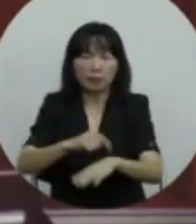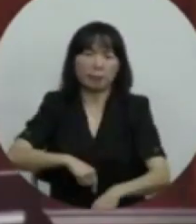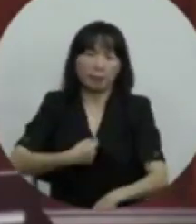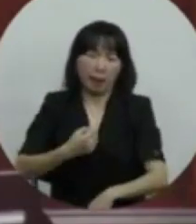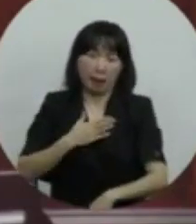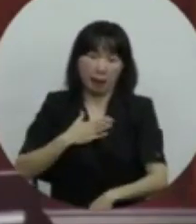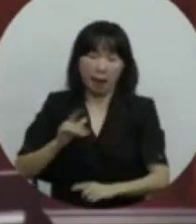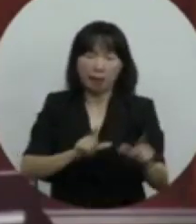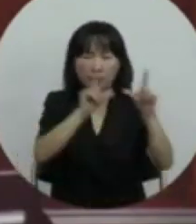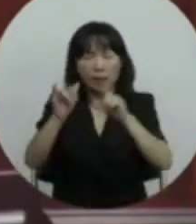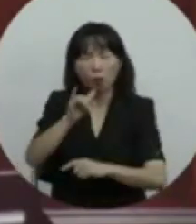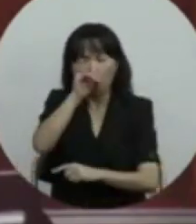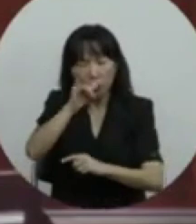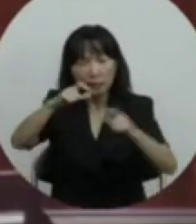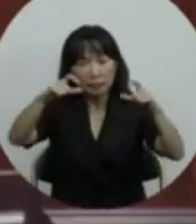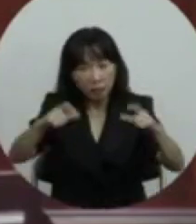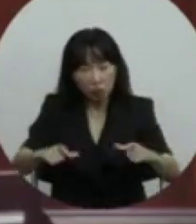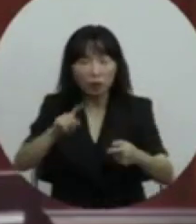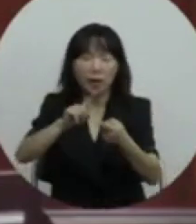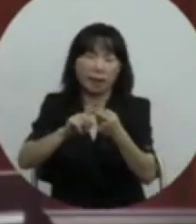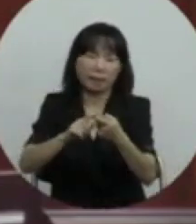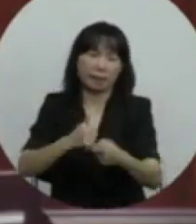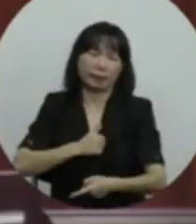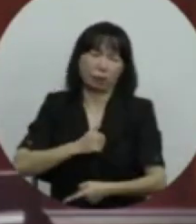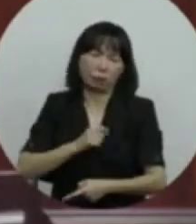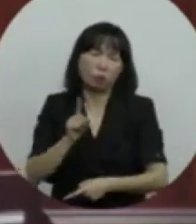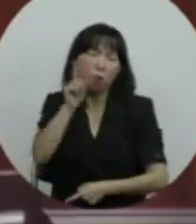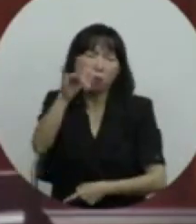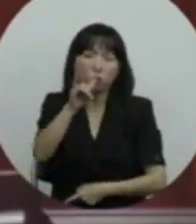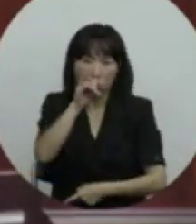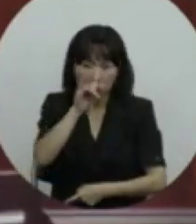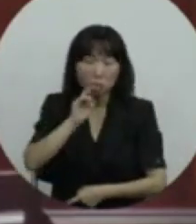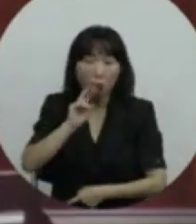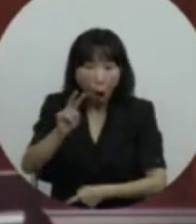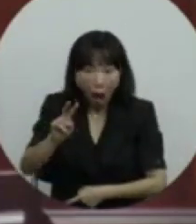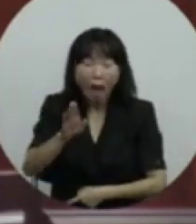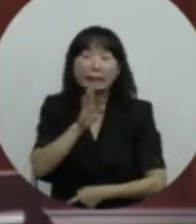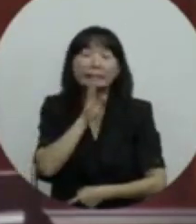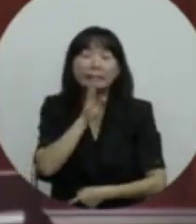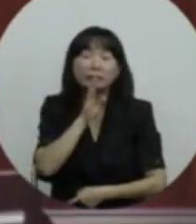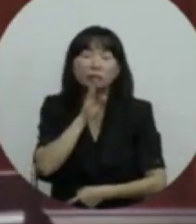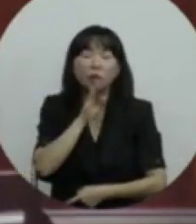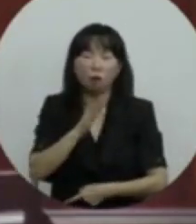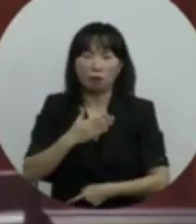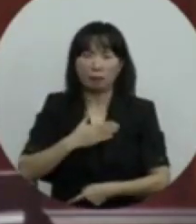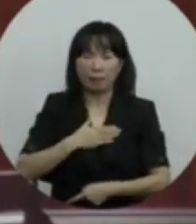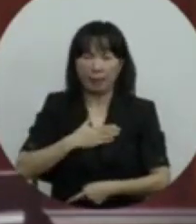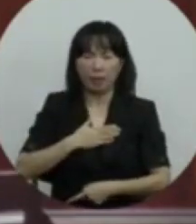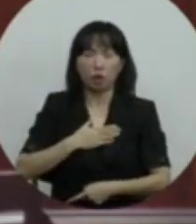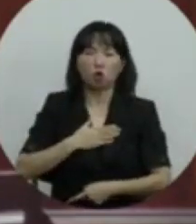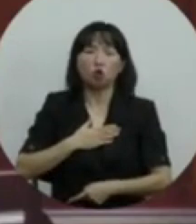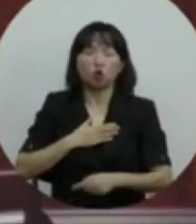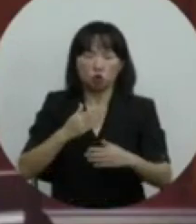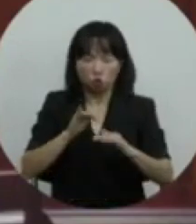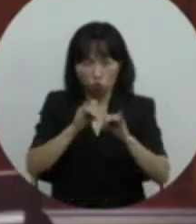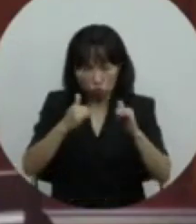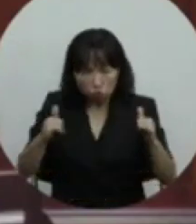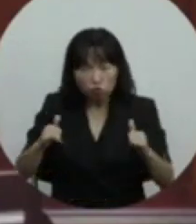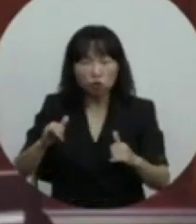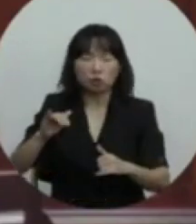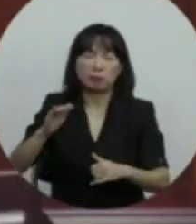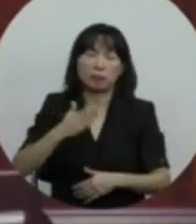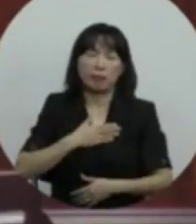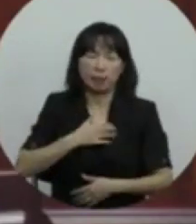살고 있는 지역에 대한 소속감과 자부심을 높일 수 있어야 진정 주민이 주인이 되는 지방자치를 이루게 되는